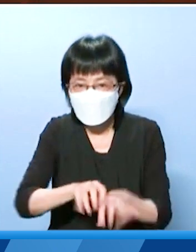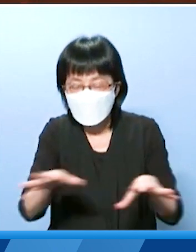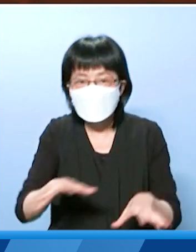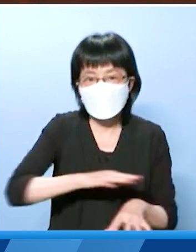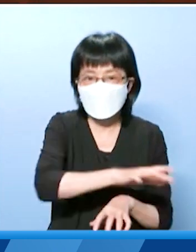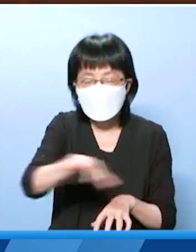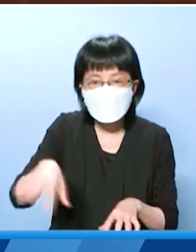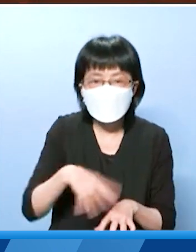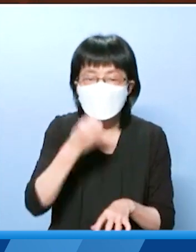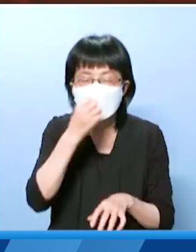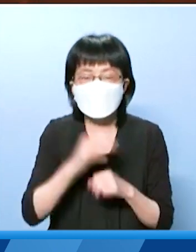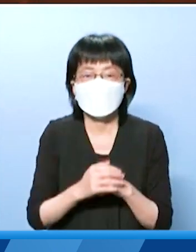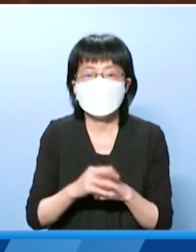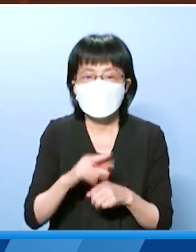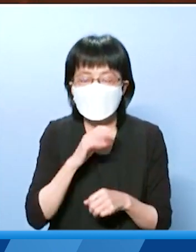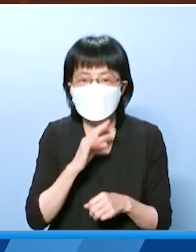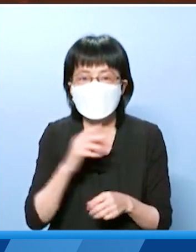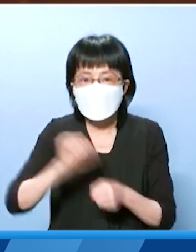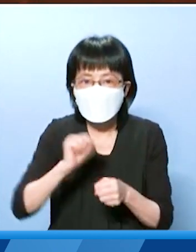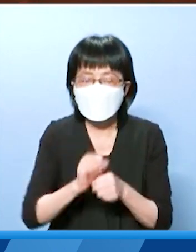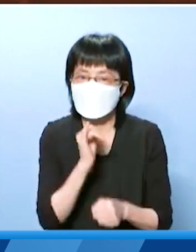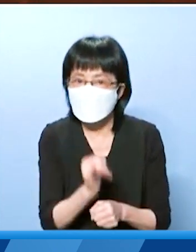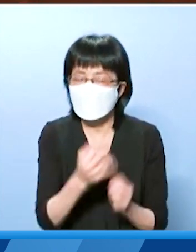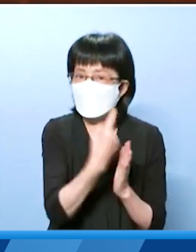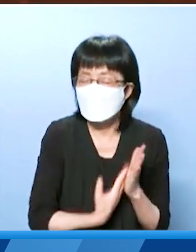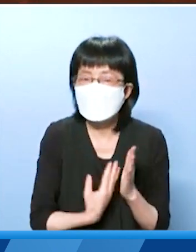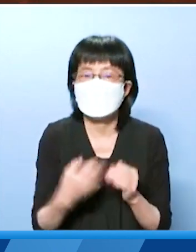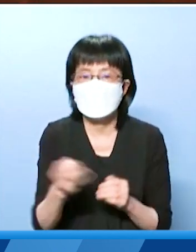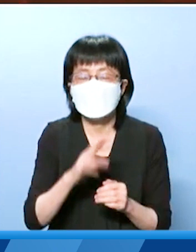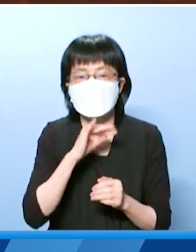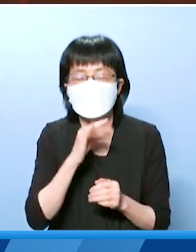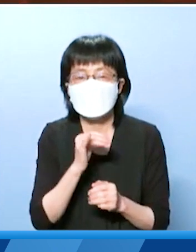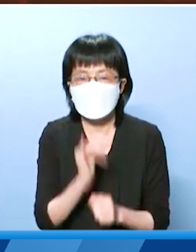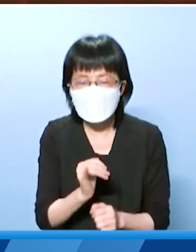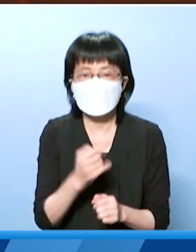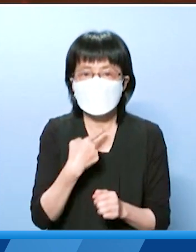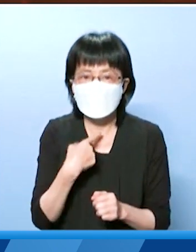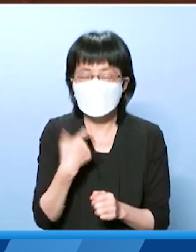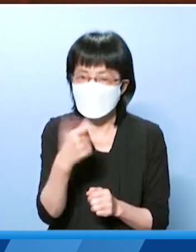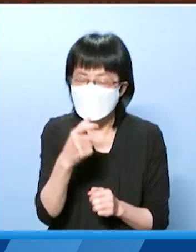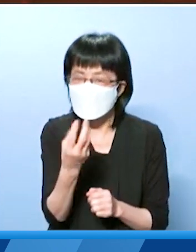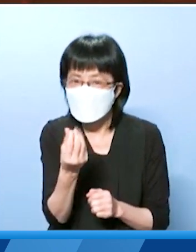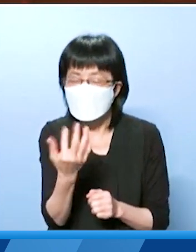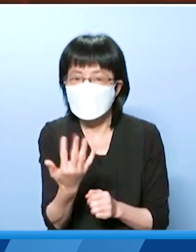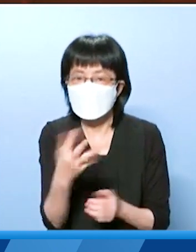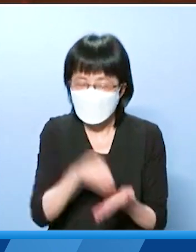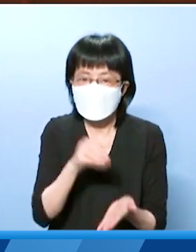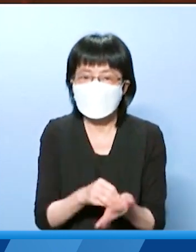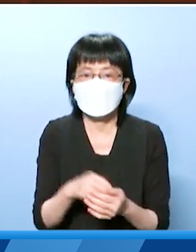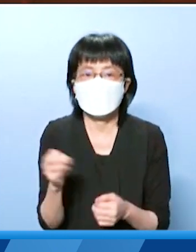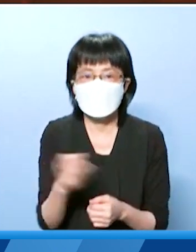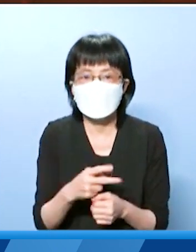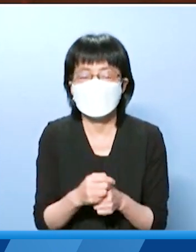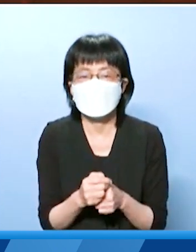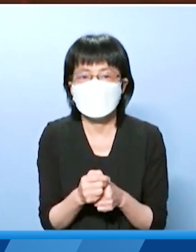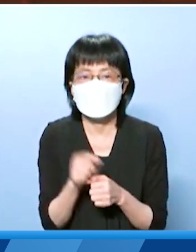法餵飼野生動物的罰則，並就有關罪行引入定額罰款。有關擴展禁餵區